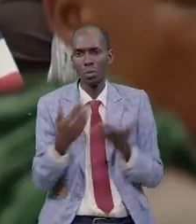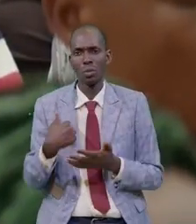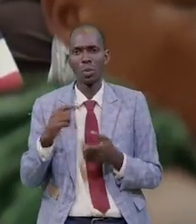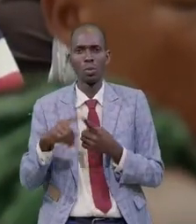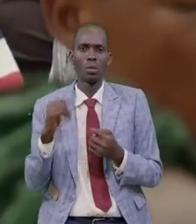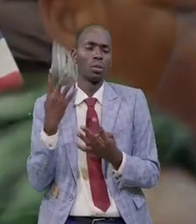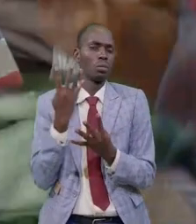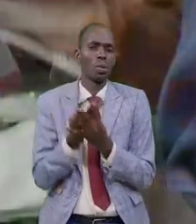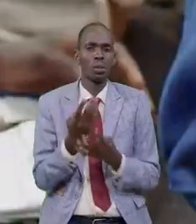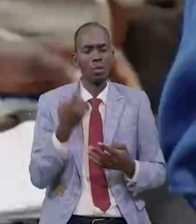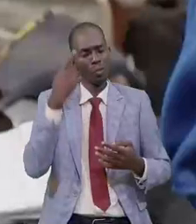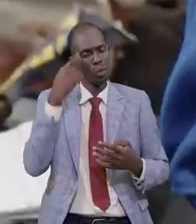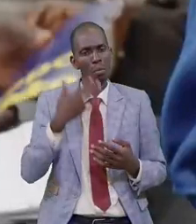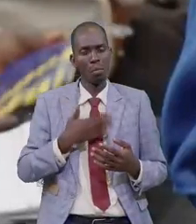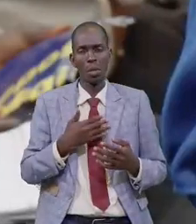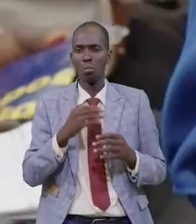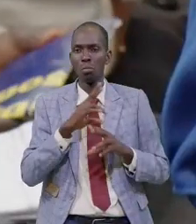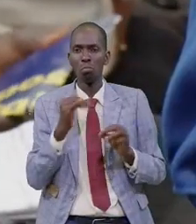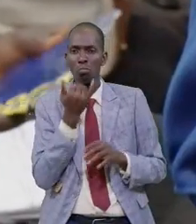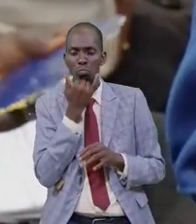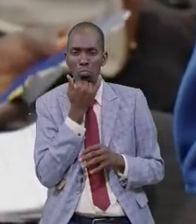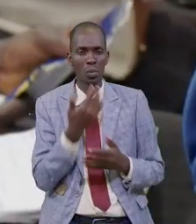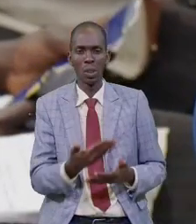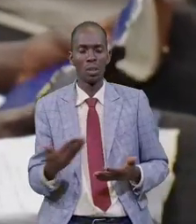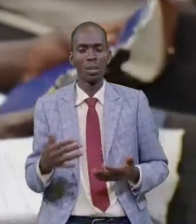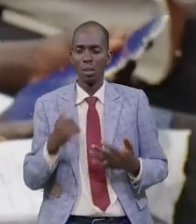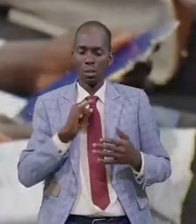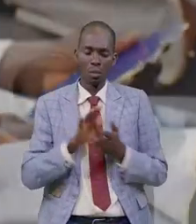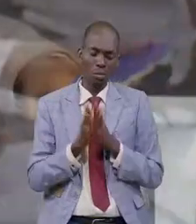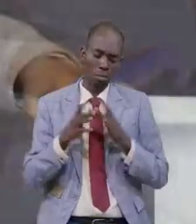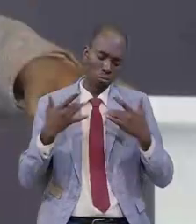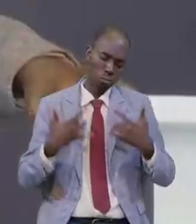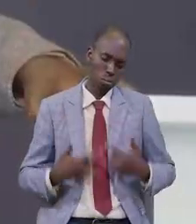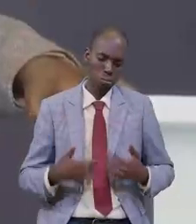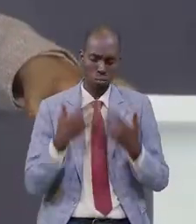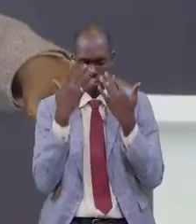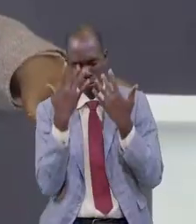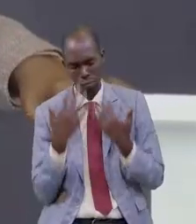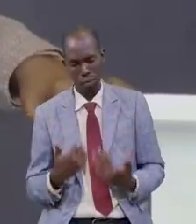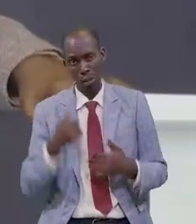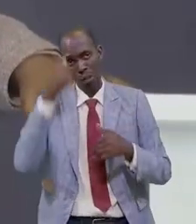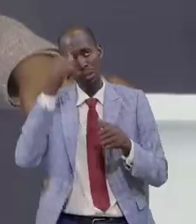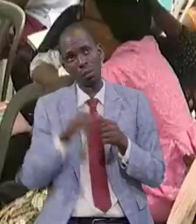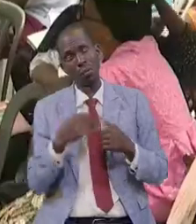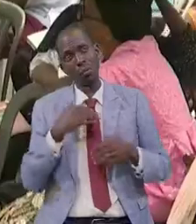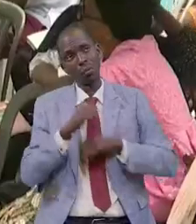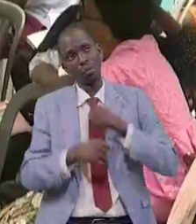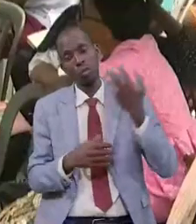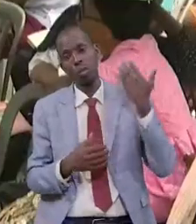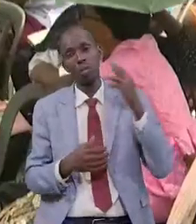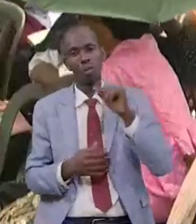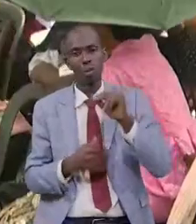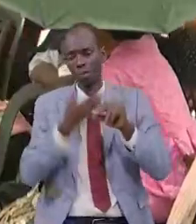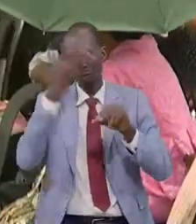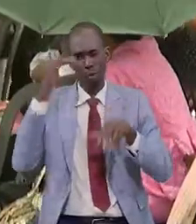cause des situations mais tu es toujours joyeux parce que Dieu est toujours avec toi j'ai dit Dieu est toujours avec